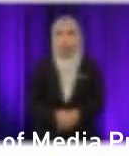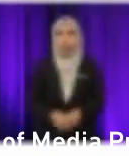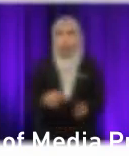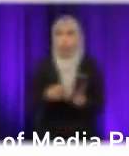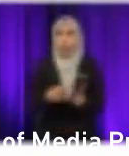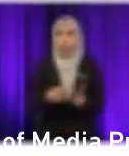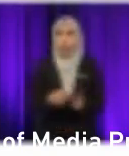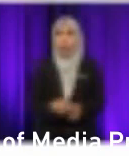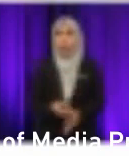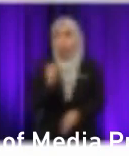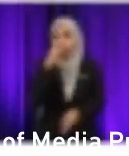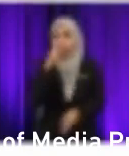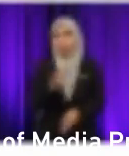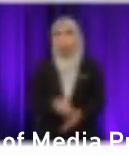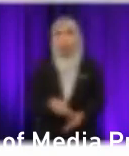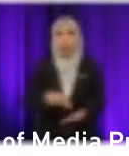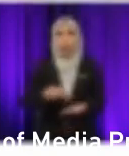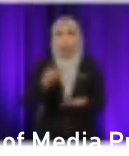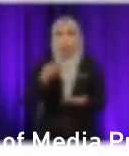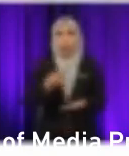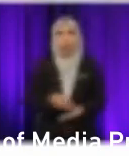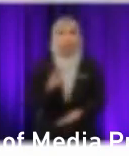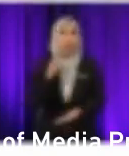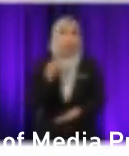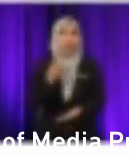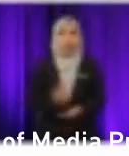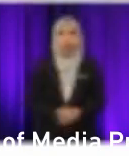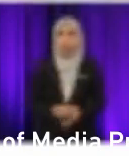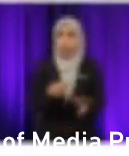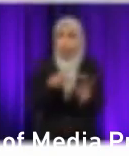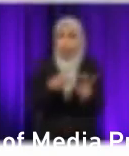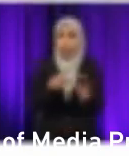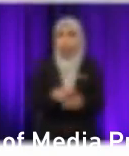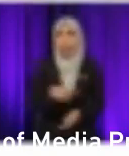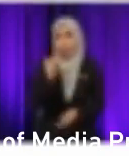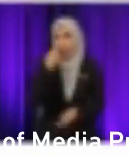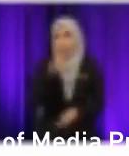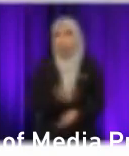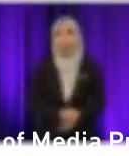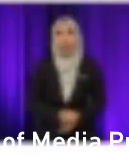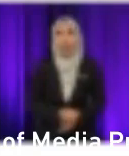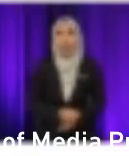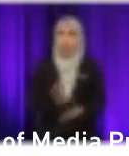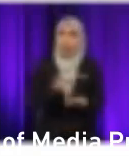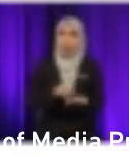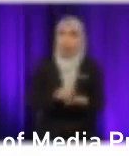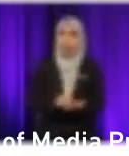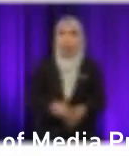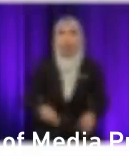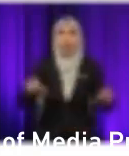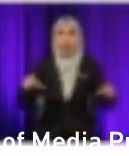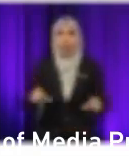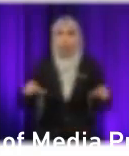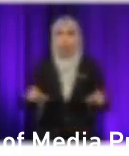sayur. Okey. Yang ini untuk ayam goreng. That's why dia boleh pemisah ruang. Maknanya dia